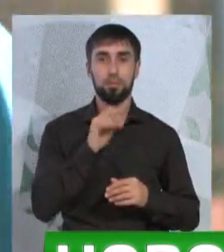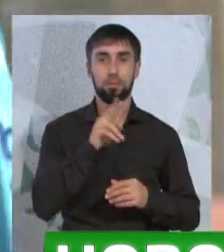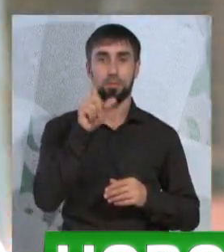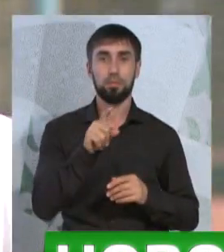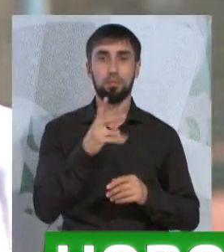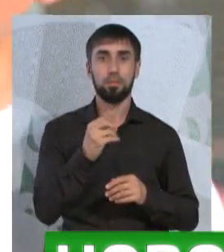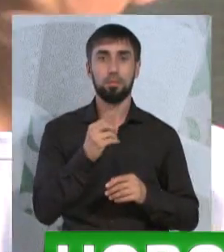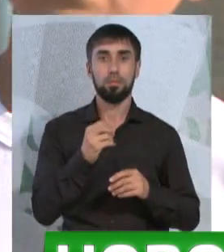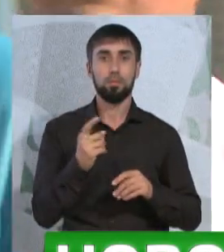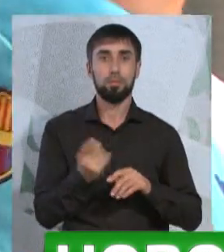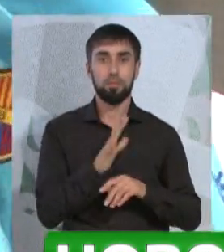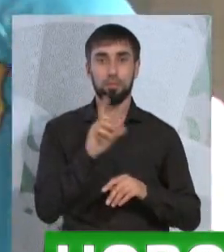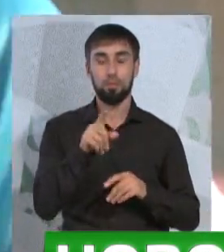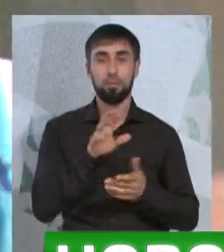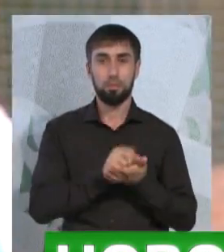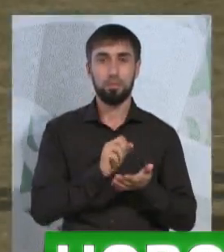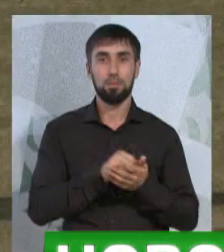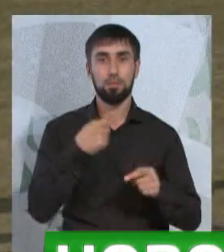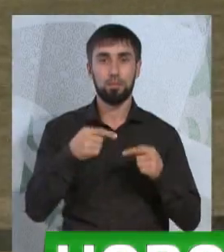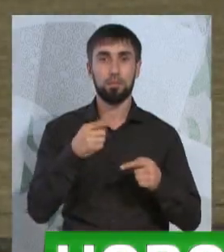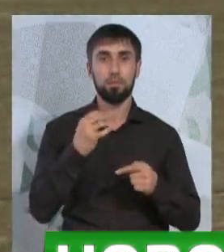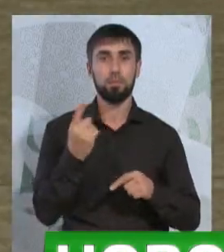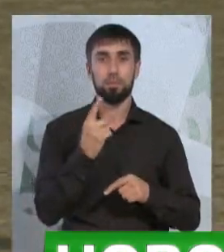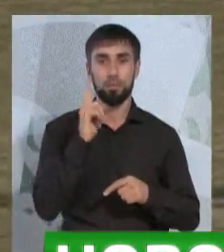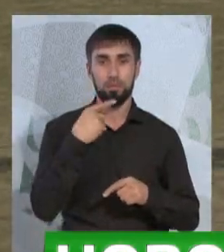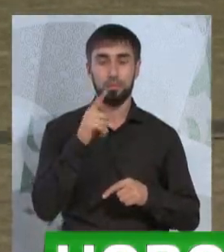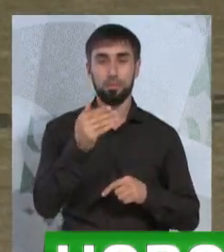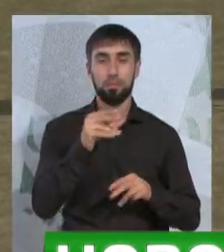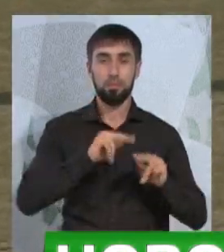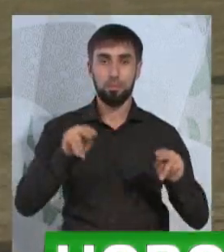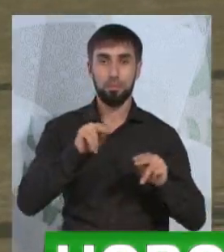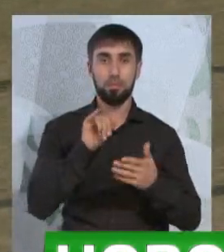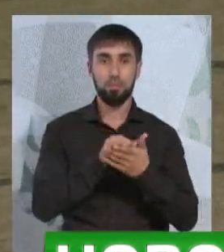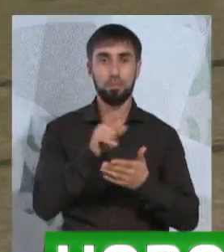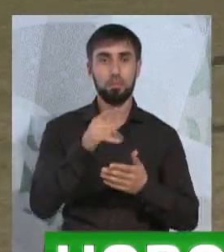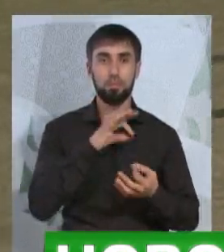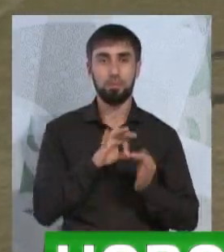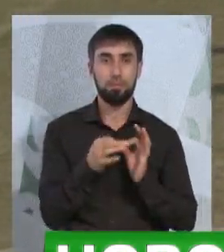нельзя, ведь он занимается футболом не один год, поэтому установки тренера для него не сложны.